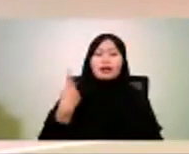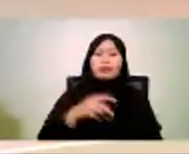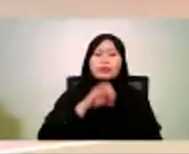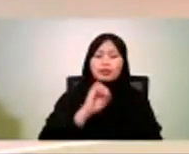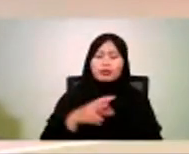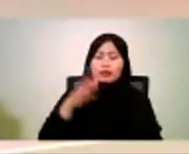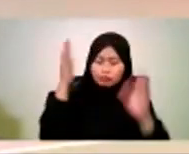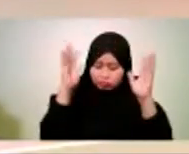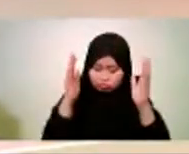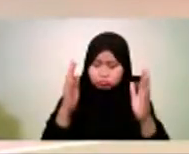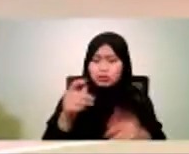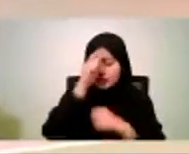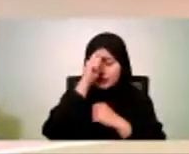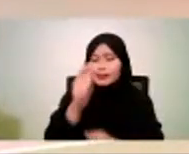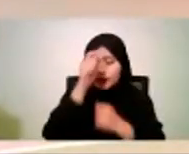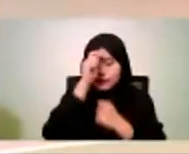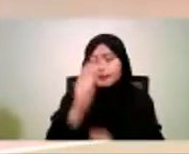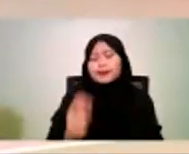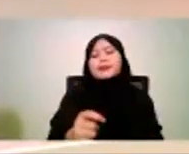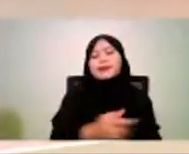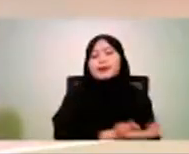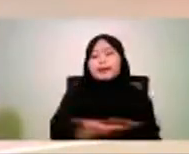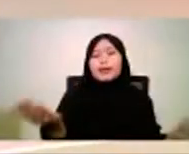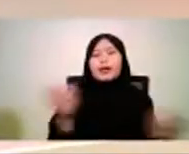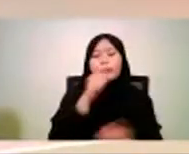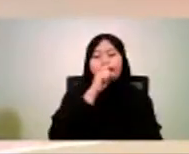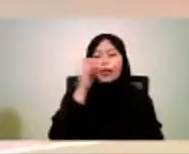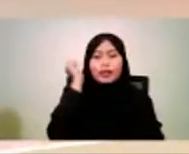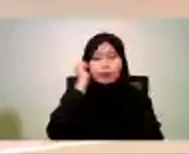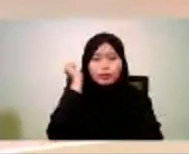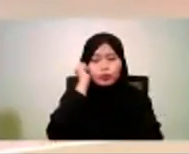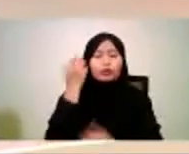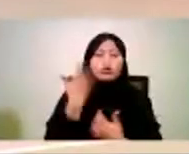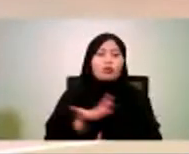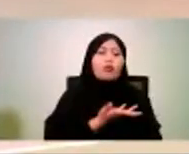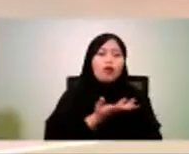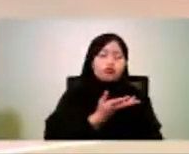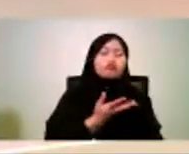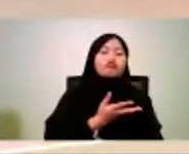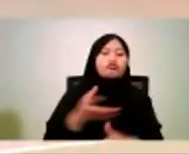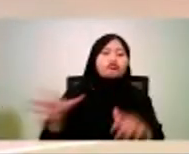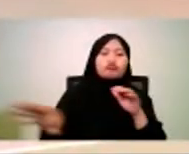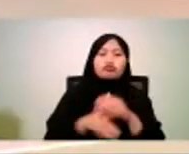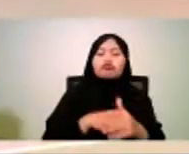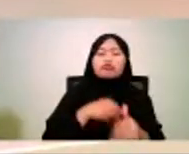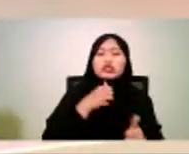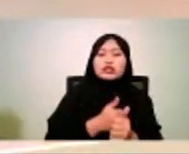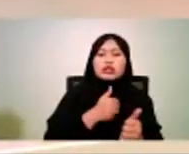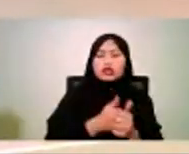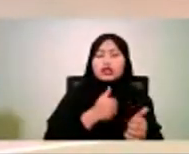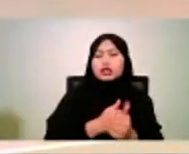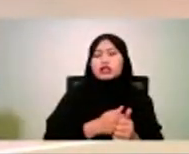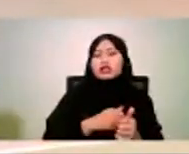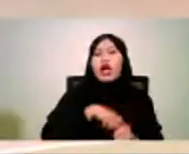apresiasi yang setinggi-tingginya bagi Bapak Ibu Nah itulah berkenan hadir dari awal hingga akhir